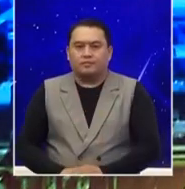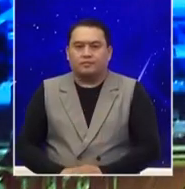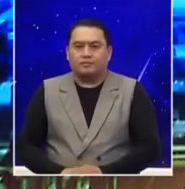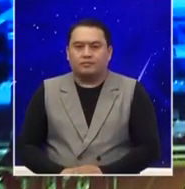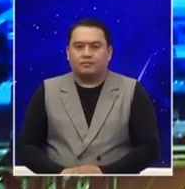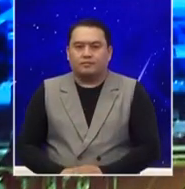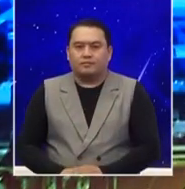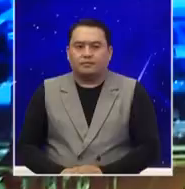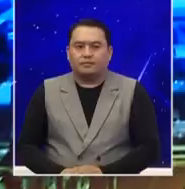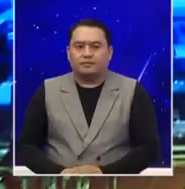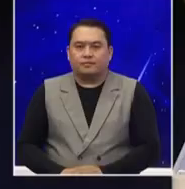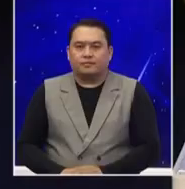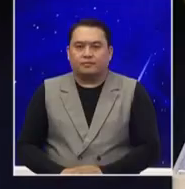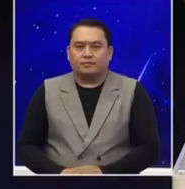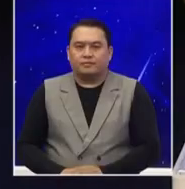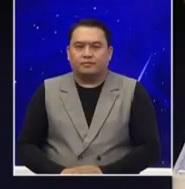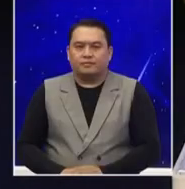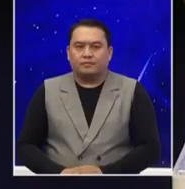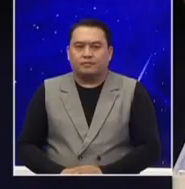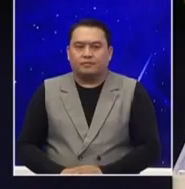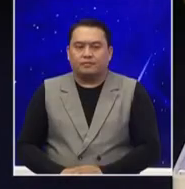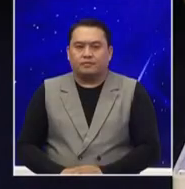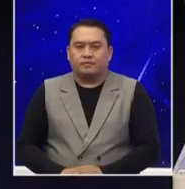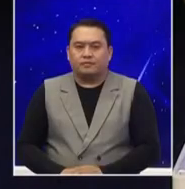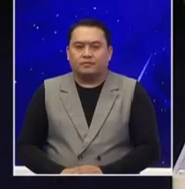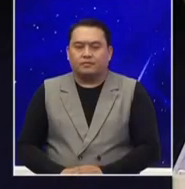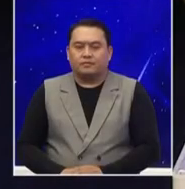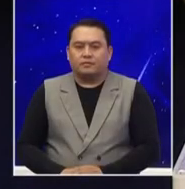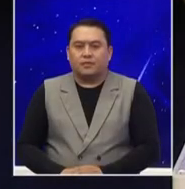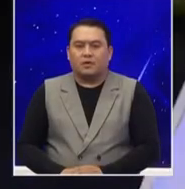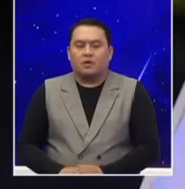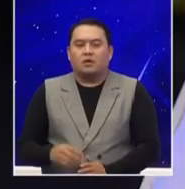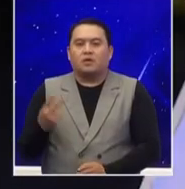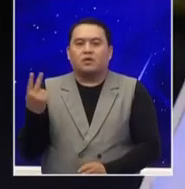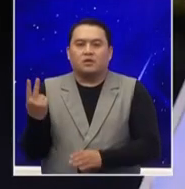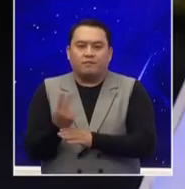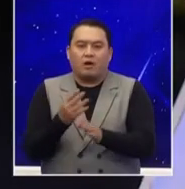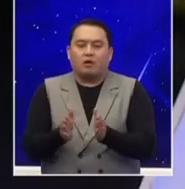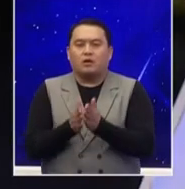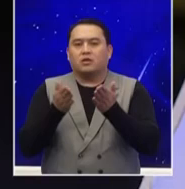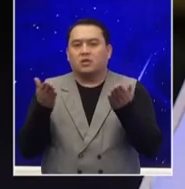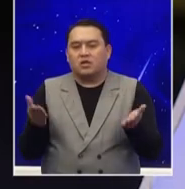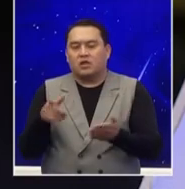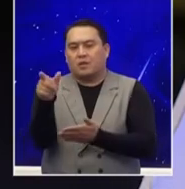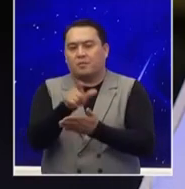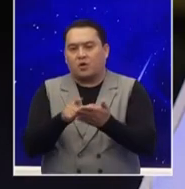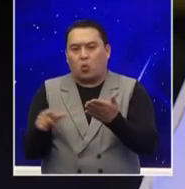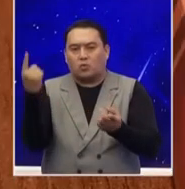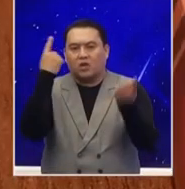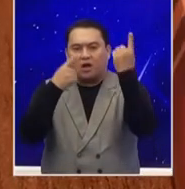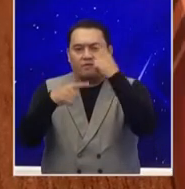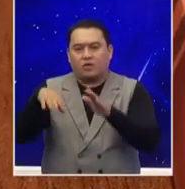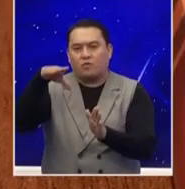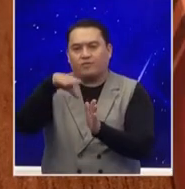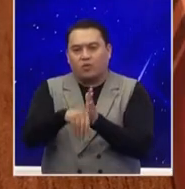корреспондента эхо далекой войны двухтомник в который вошли сочинения проза и стихи различных авторов